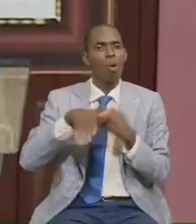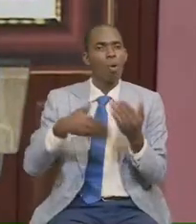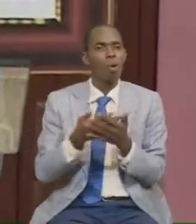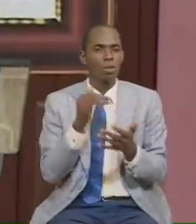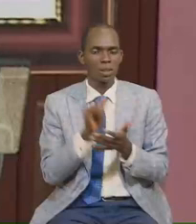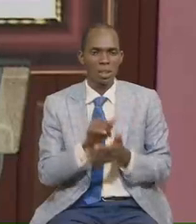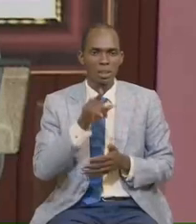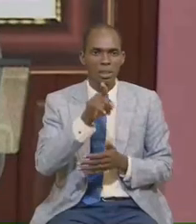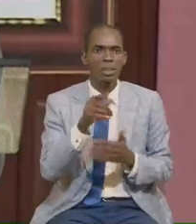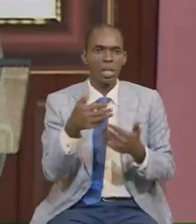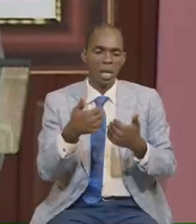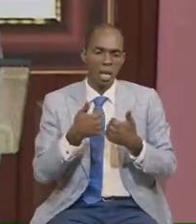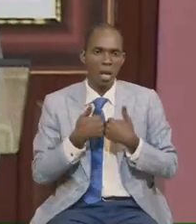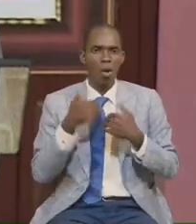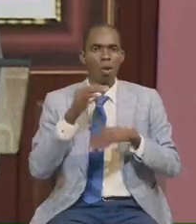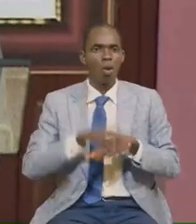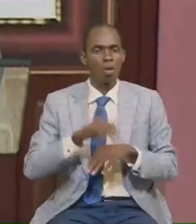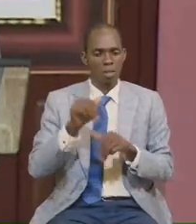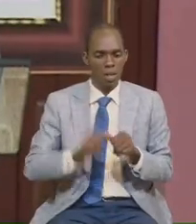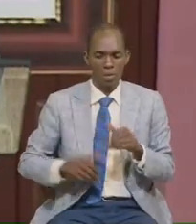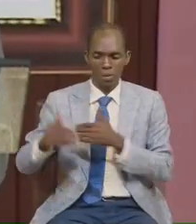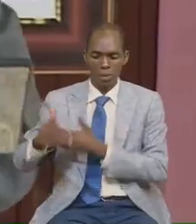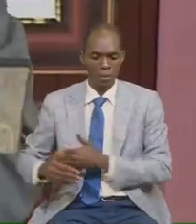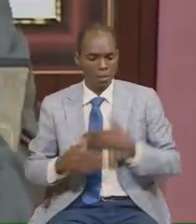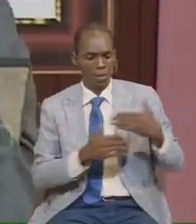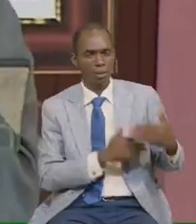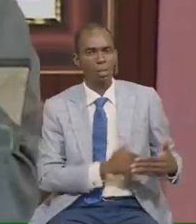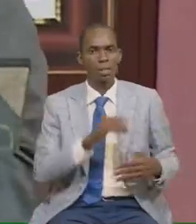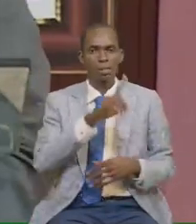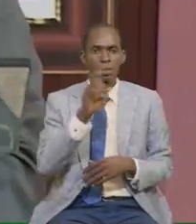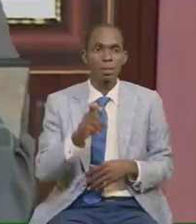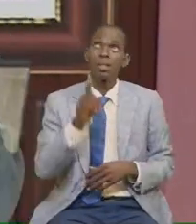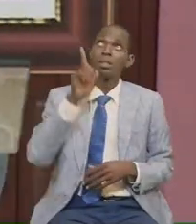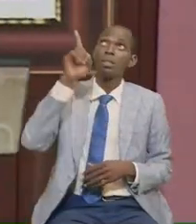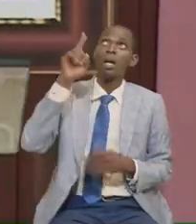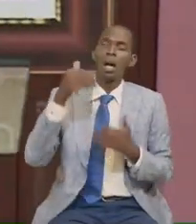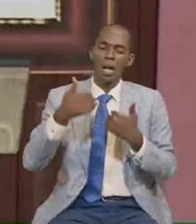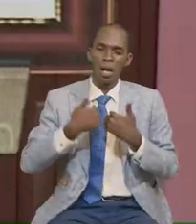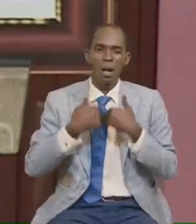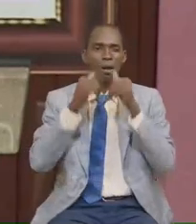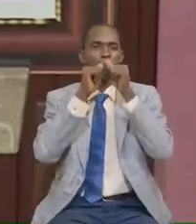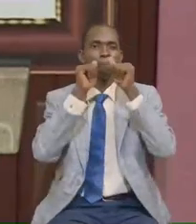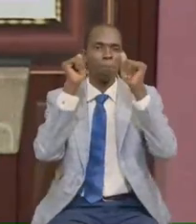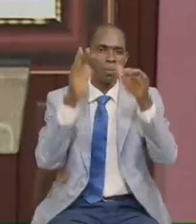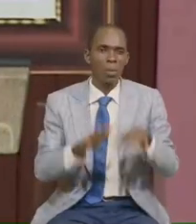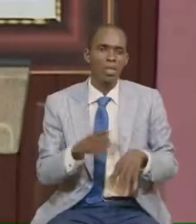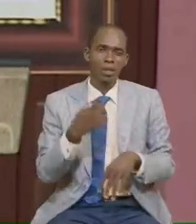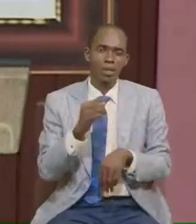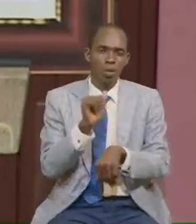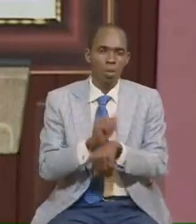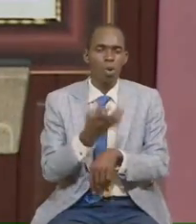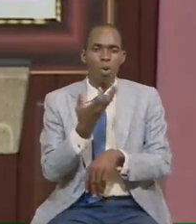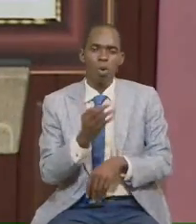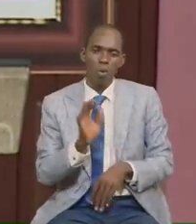Tu as béni l'œuvre de ses mains. Tu as béni l'œuvre de ses